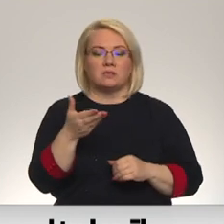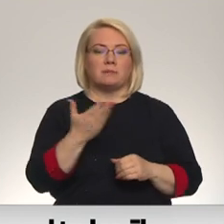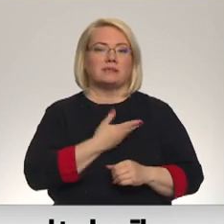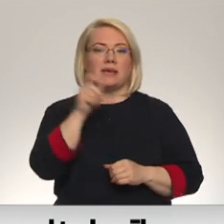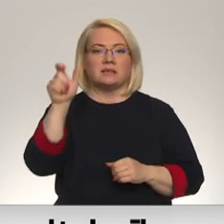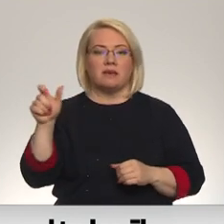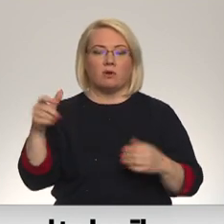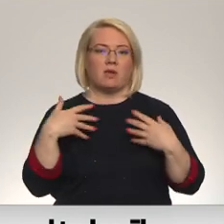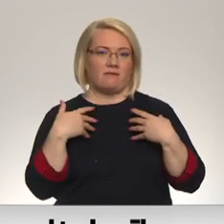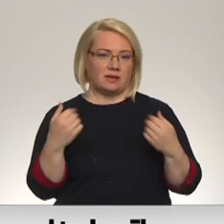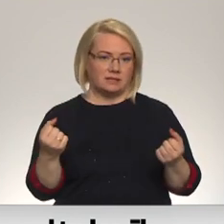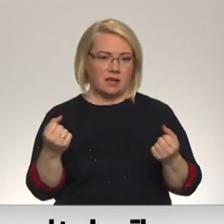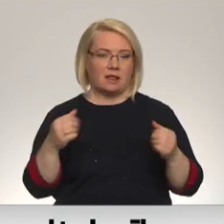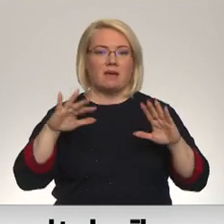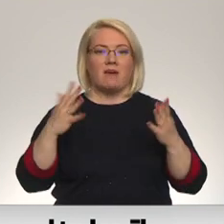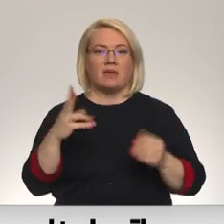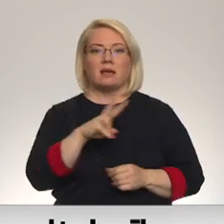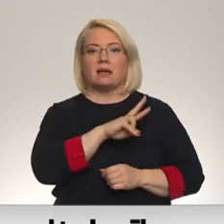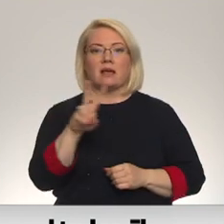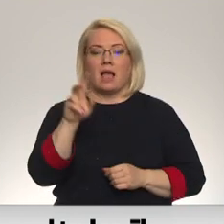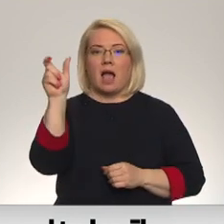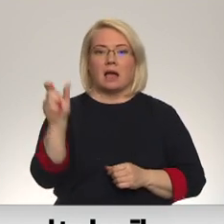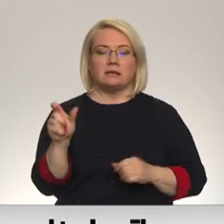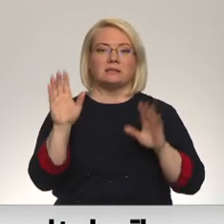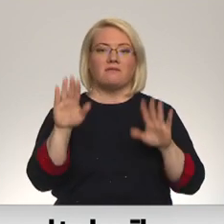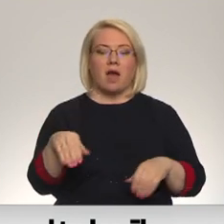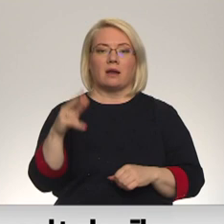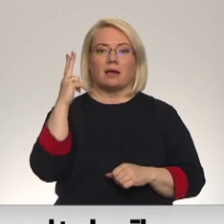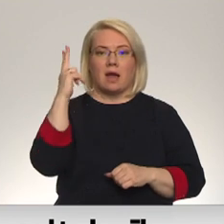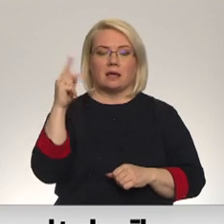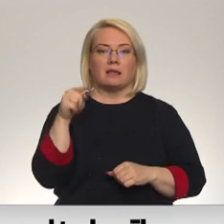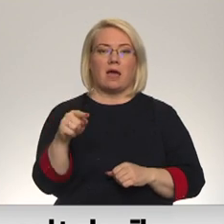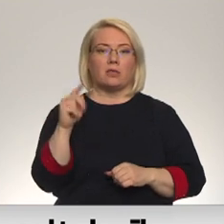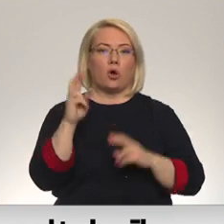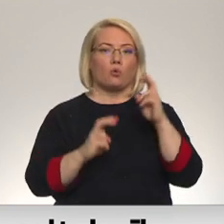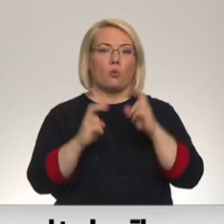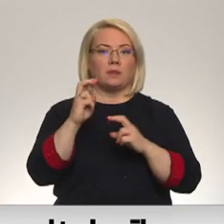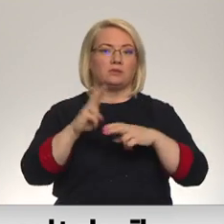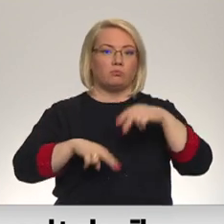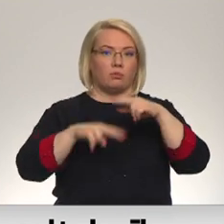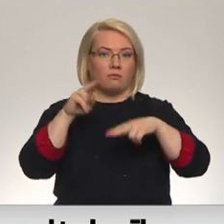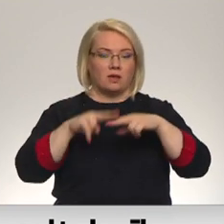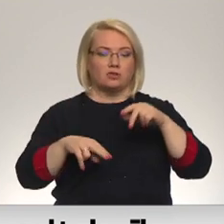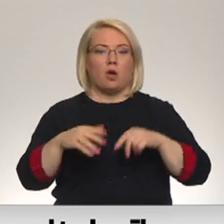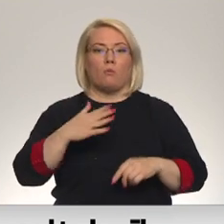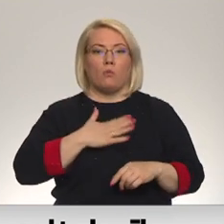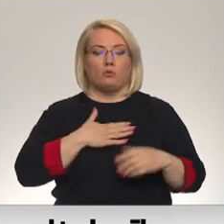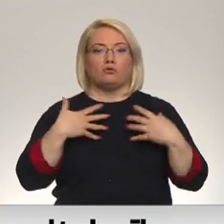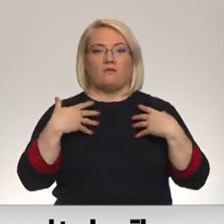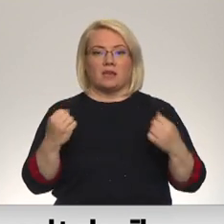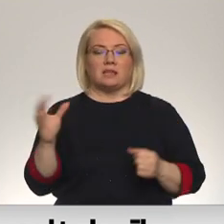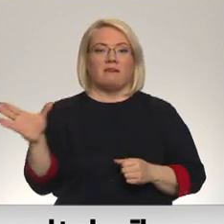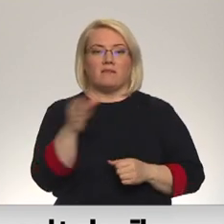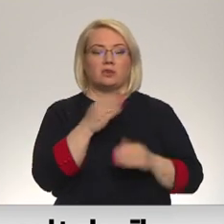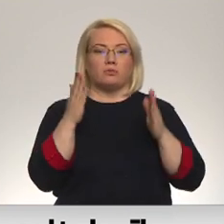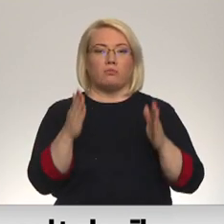veselība. Vai kāds var garantēt, ka pēc šādas rūpnīcas celšanas ar mūsu veselību viss būs